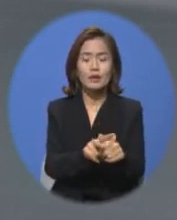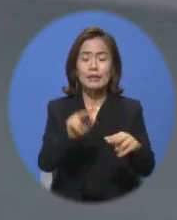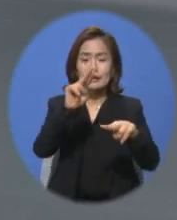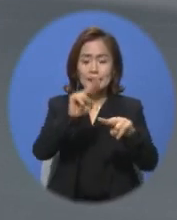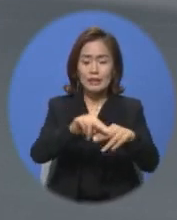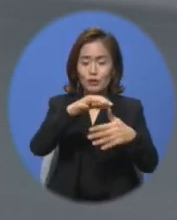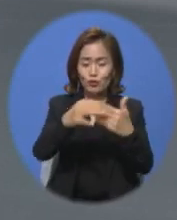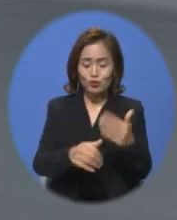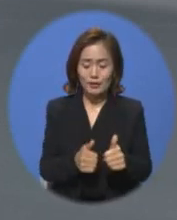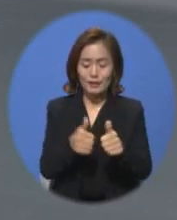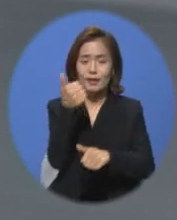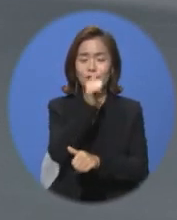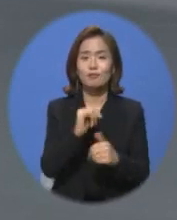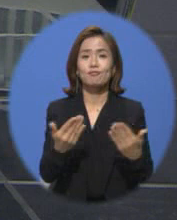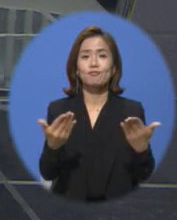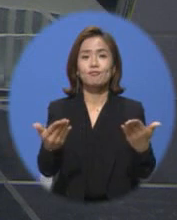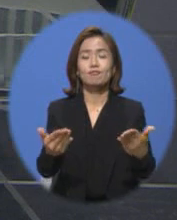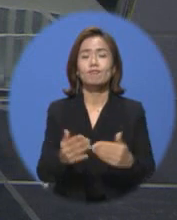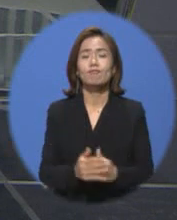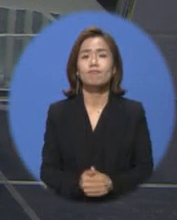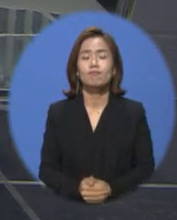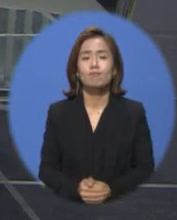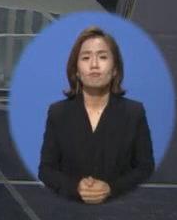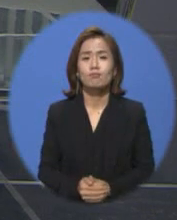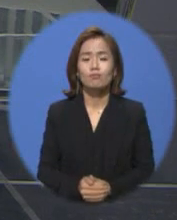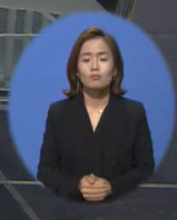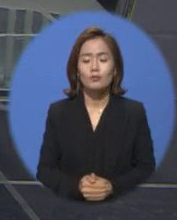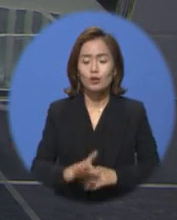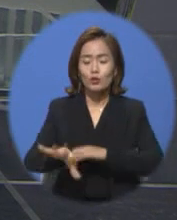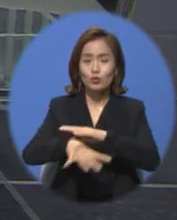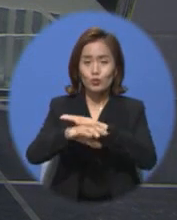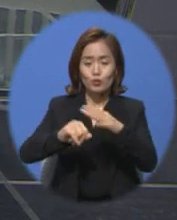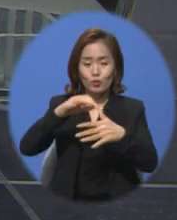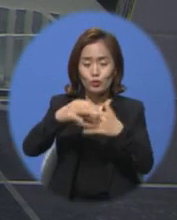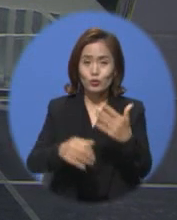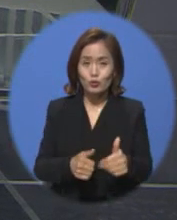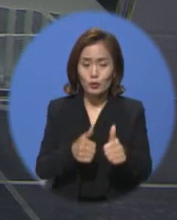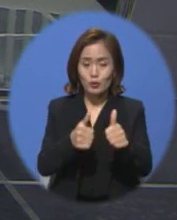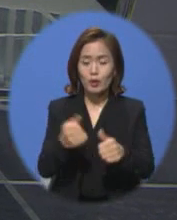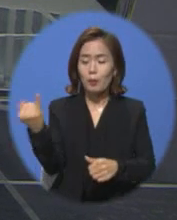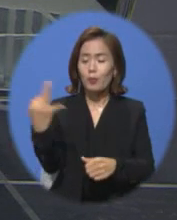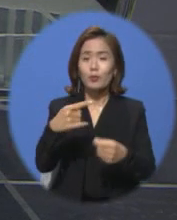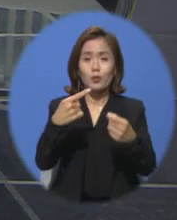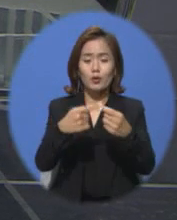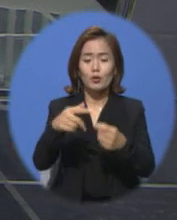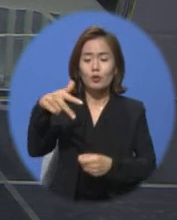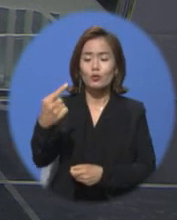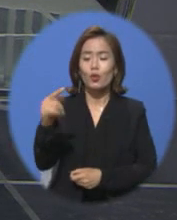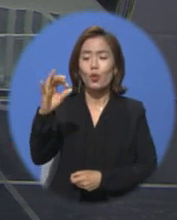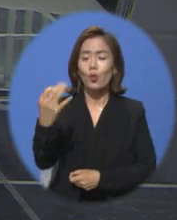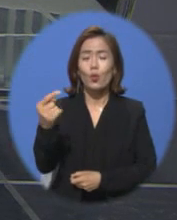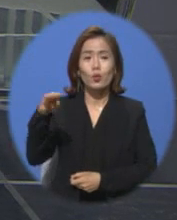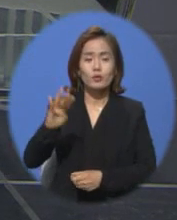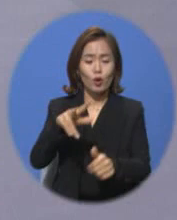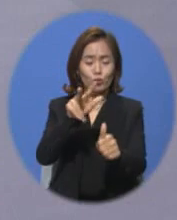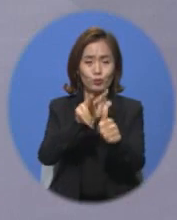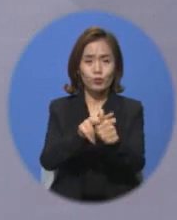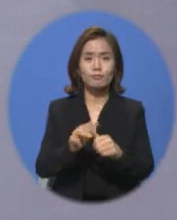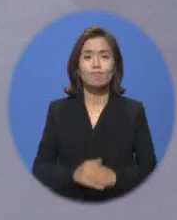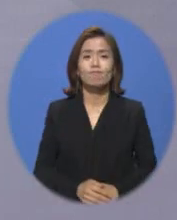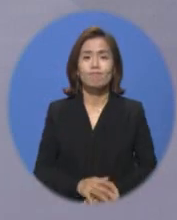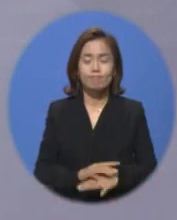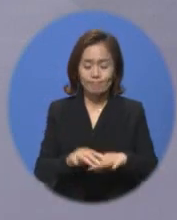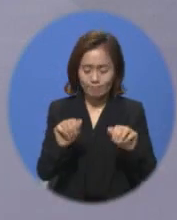오늘토론에참석하시는후보자들을 착석순서대로소개해드리겠습니다.추첨순서에따라 첫번째후보는1번조호섭입니다.